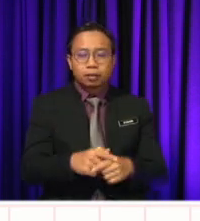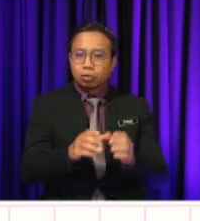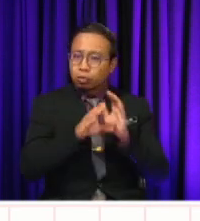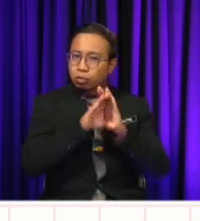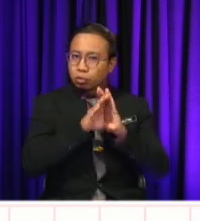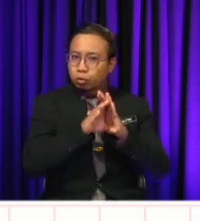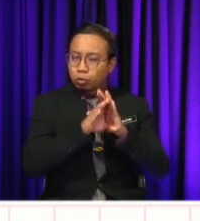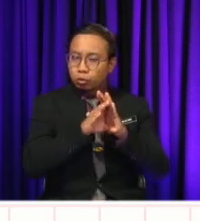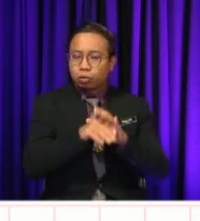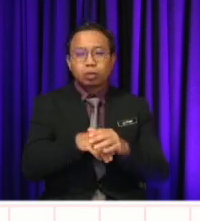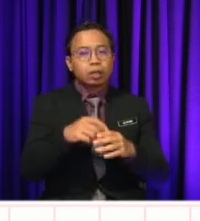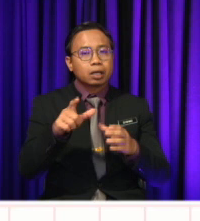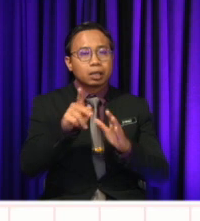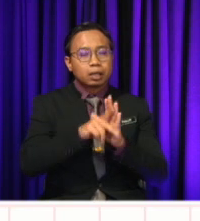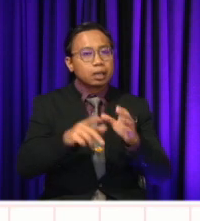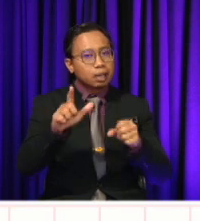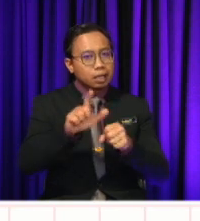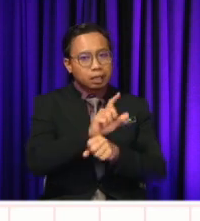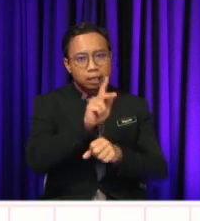dan kelengkapan